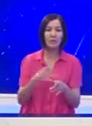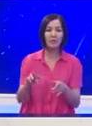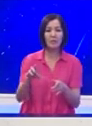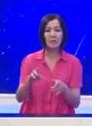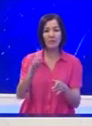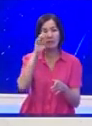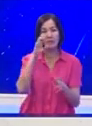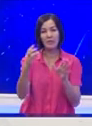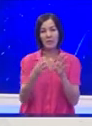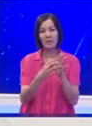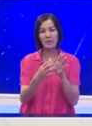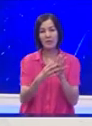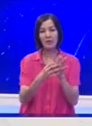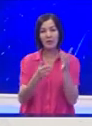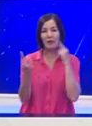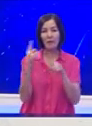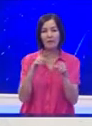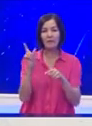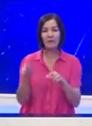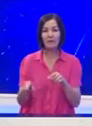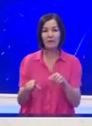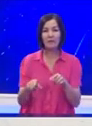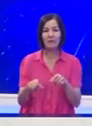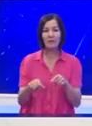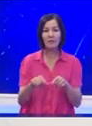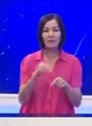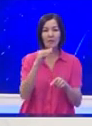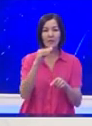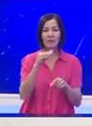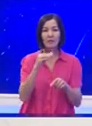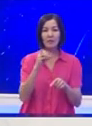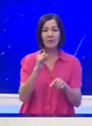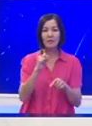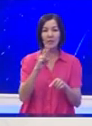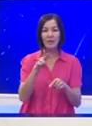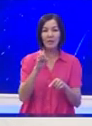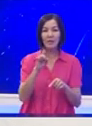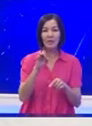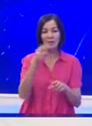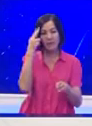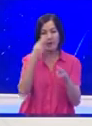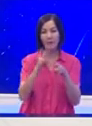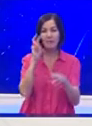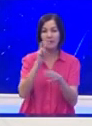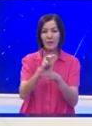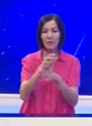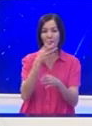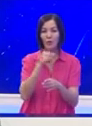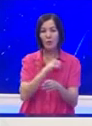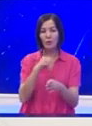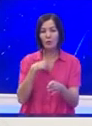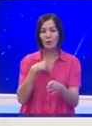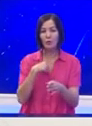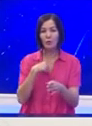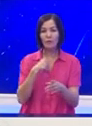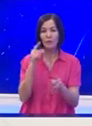мемлекеттік елтаңбасының авторы Мәлібеков Жандарбек Мәлібекұлы келіп өзінің